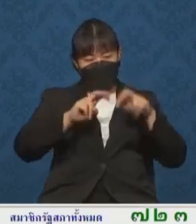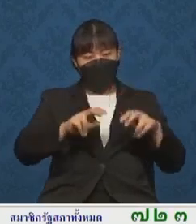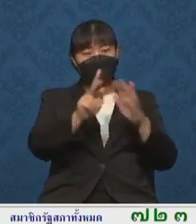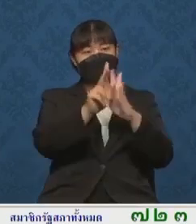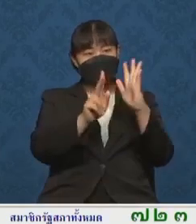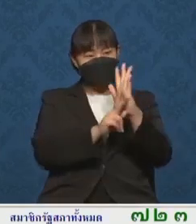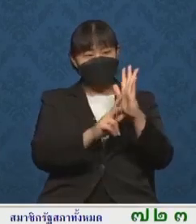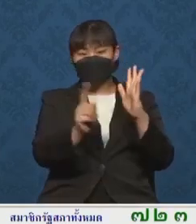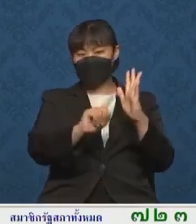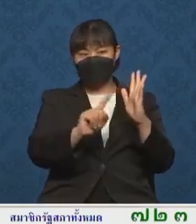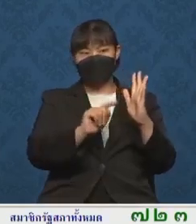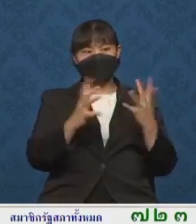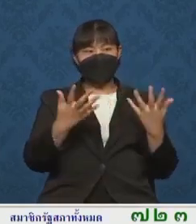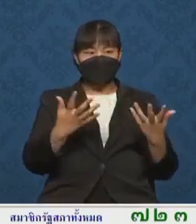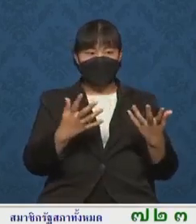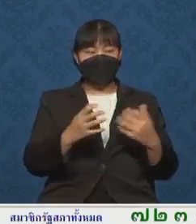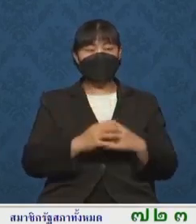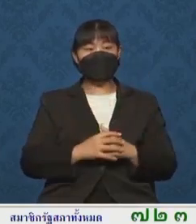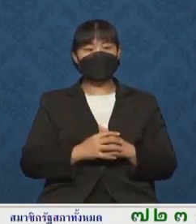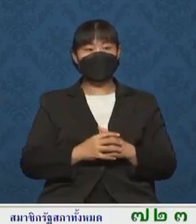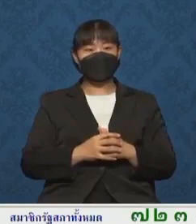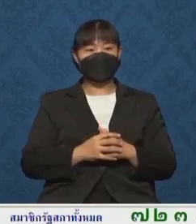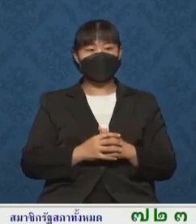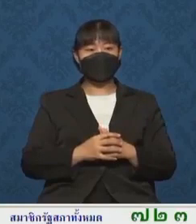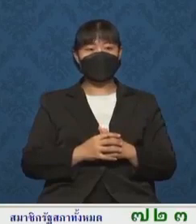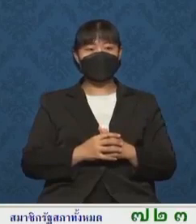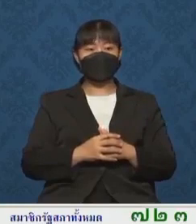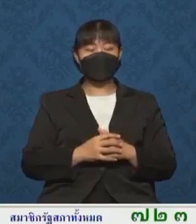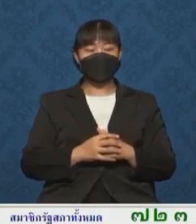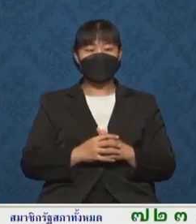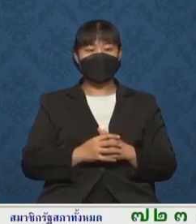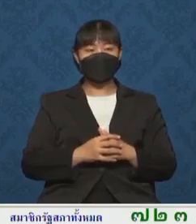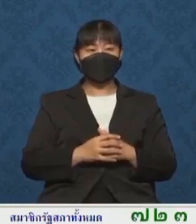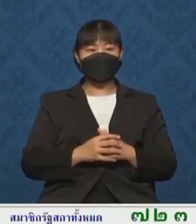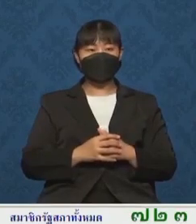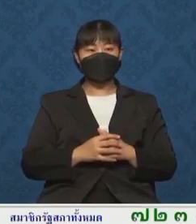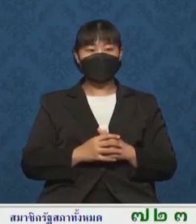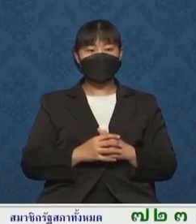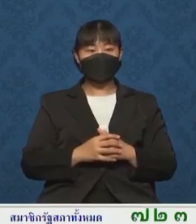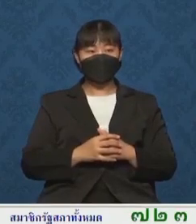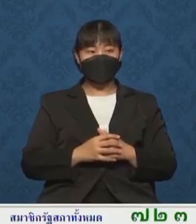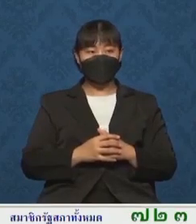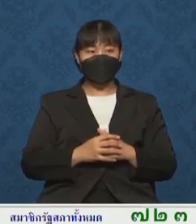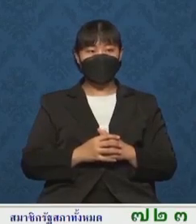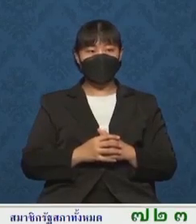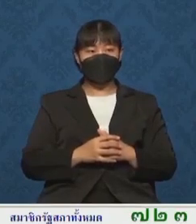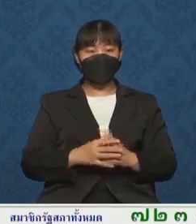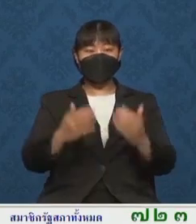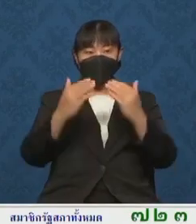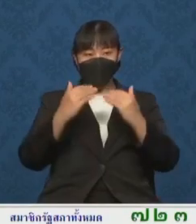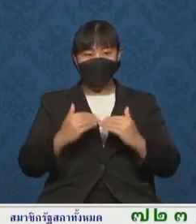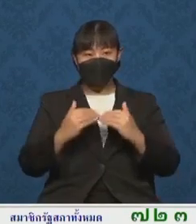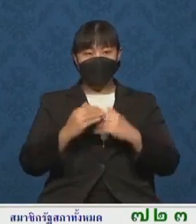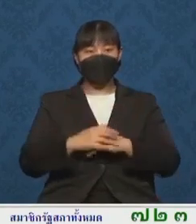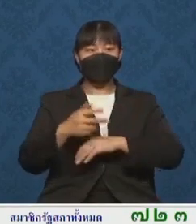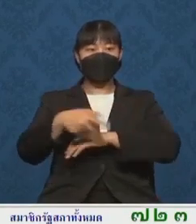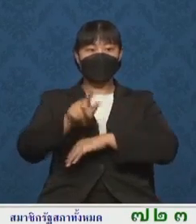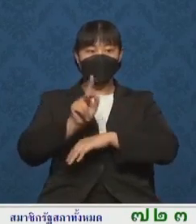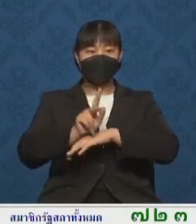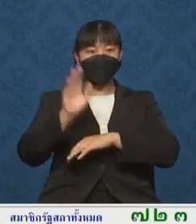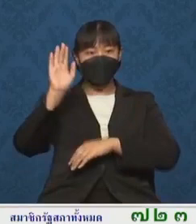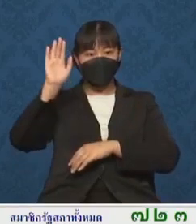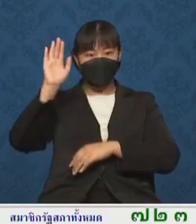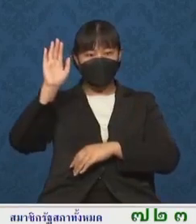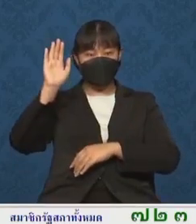ไม่มีเลยครับก็เช่นเดียวกันครับแต่ต้องหากับไปครับเกี่ยวกับเรื่องของอะไรครับ